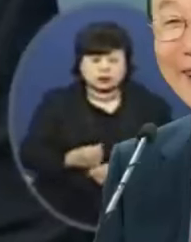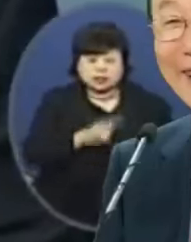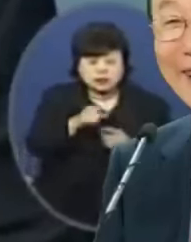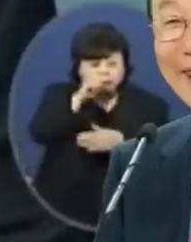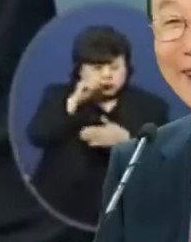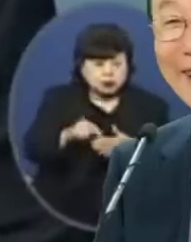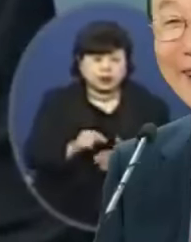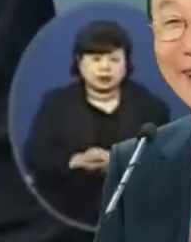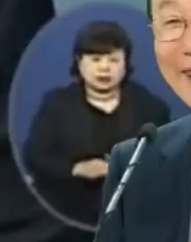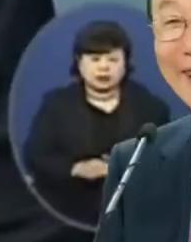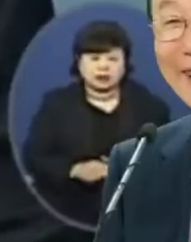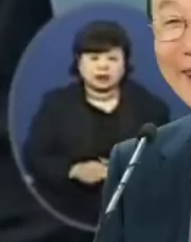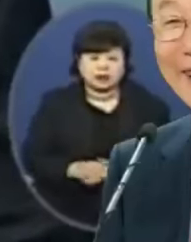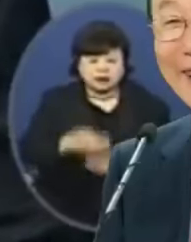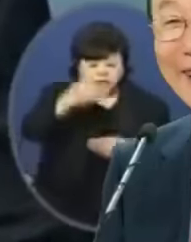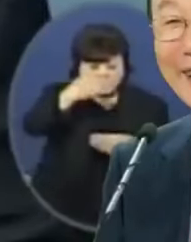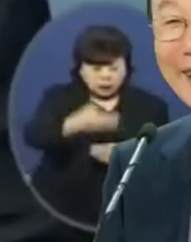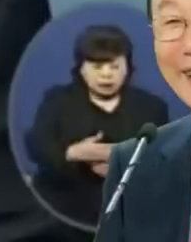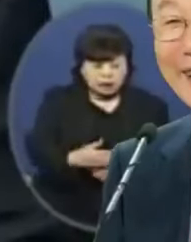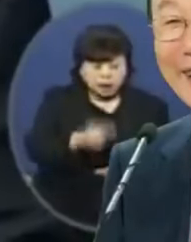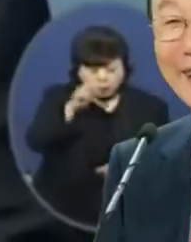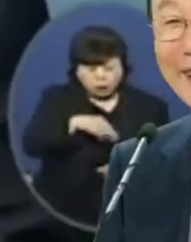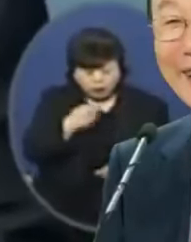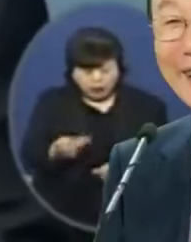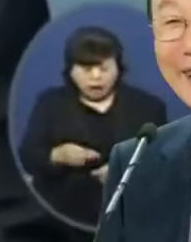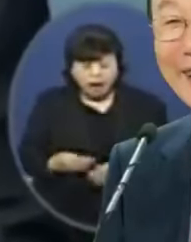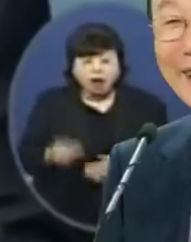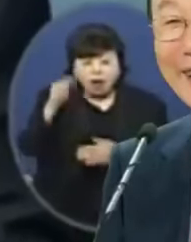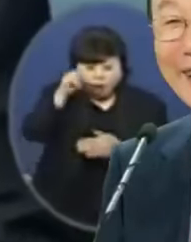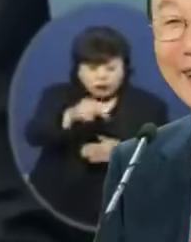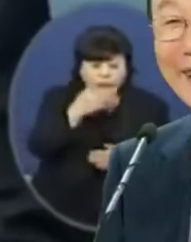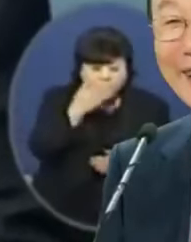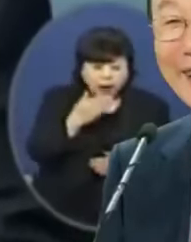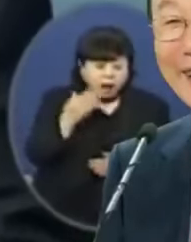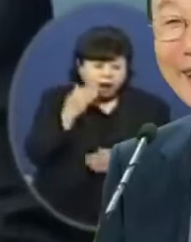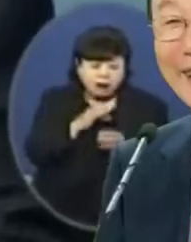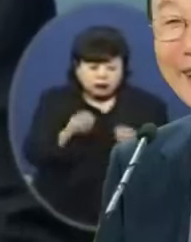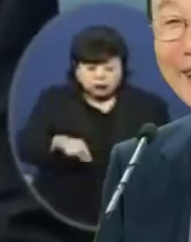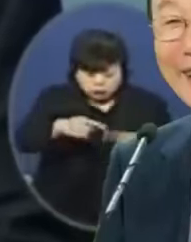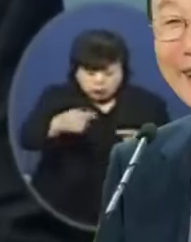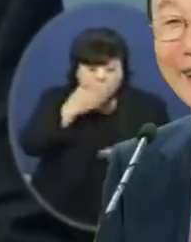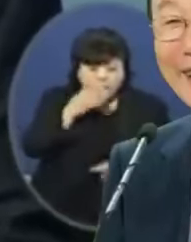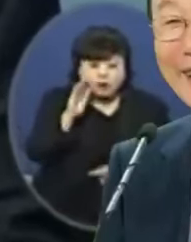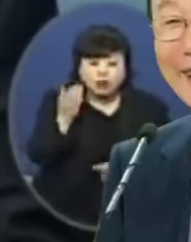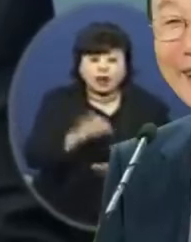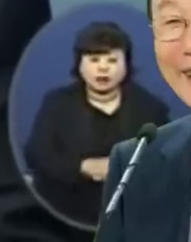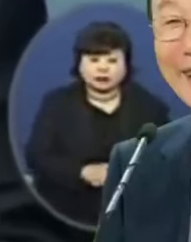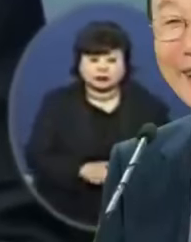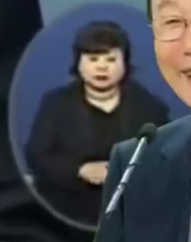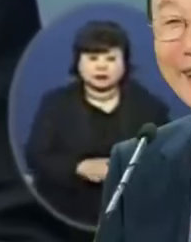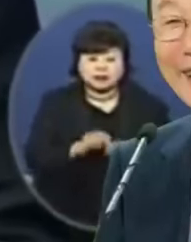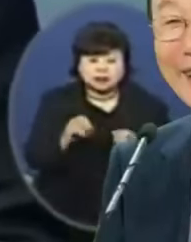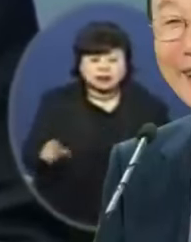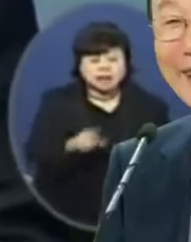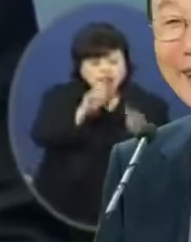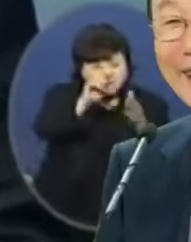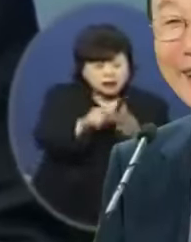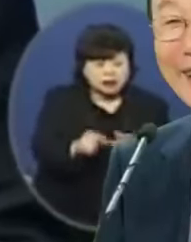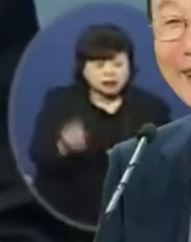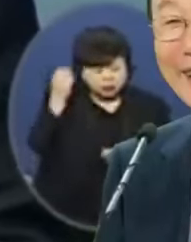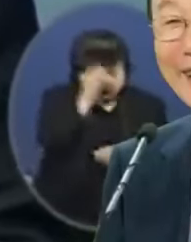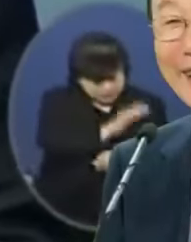삶에 막힌 담이 되는 요단강을 건너가서 적과 꿀이 흐르는 땅으로 들어갈 수가 있습니다. 이 땅에 살 동안에